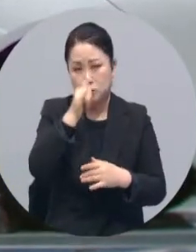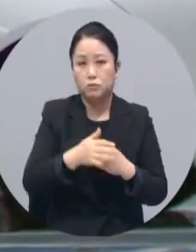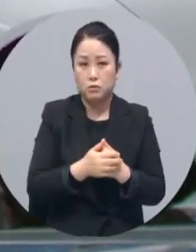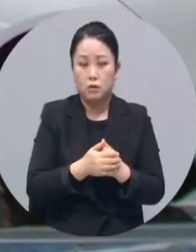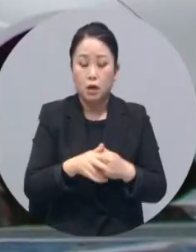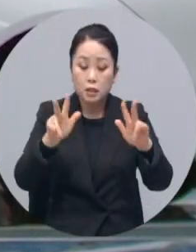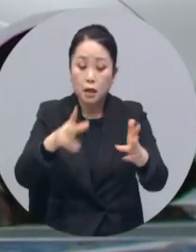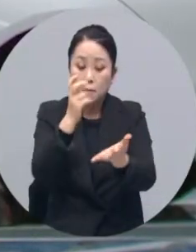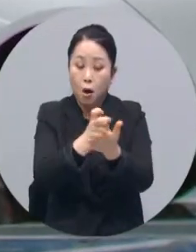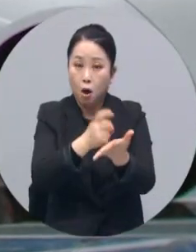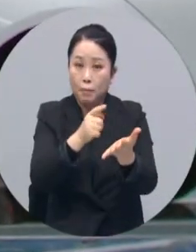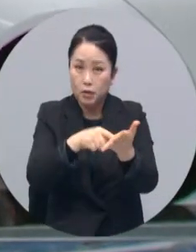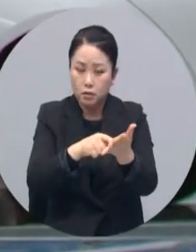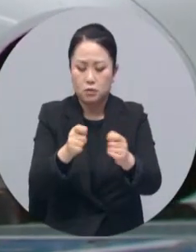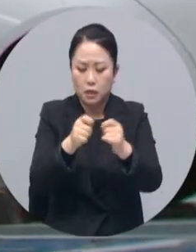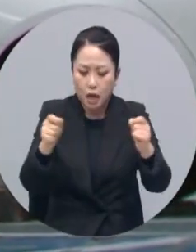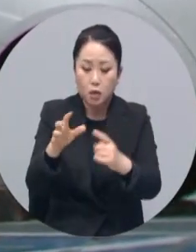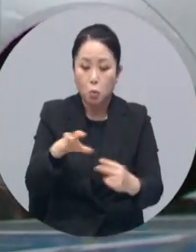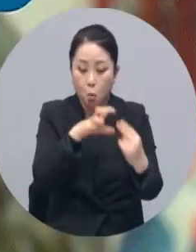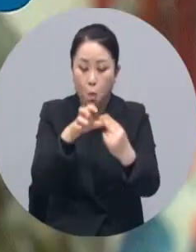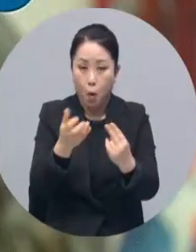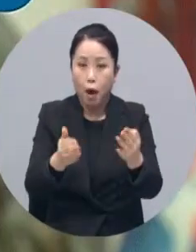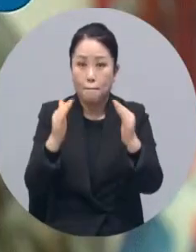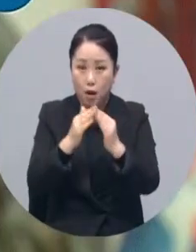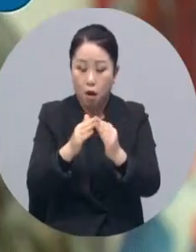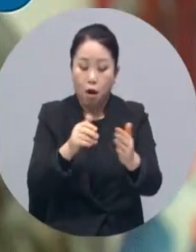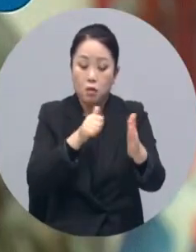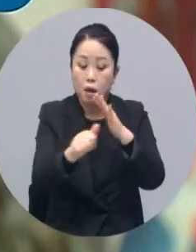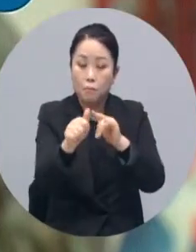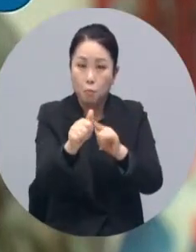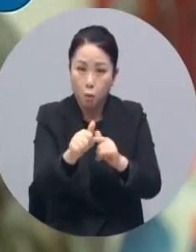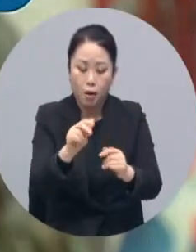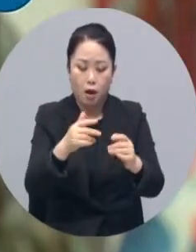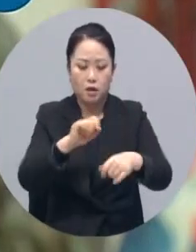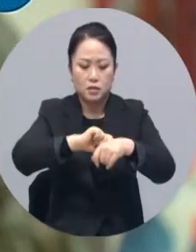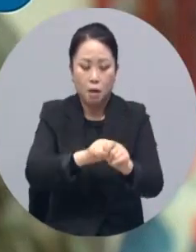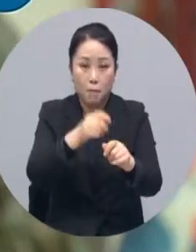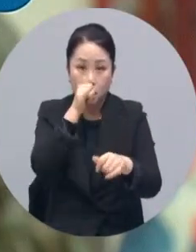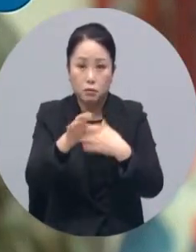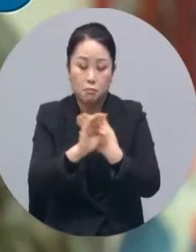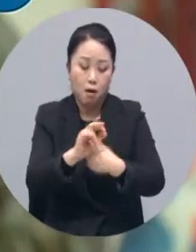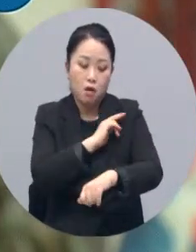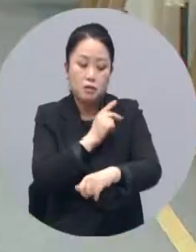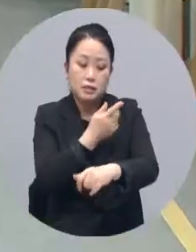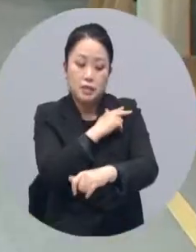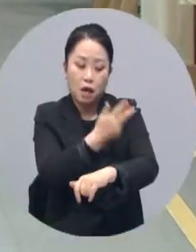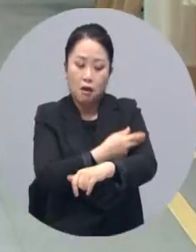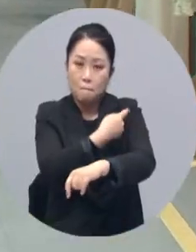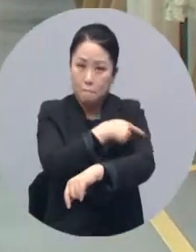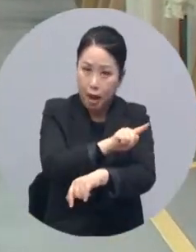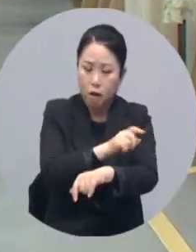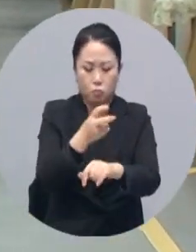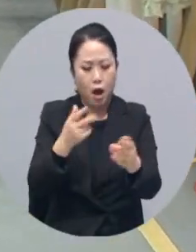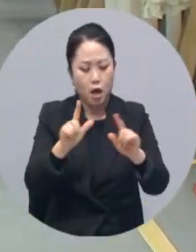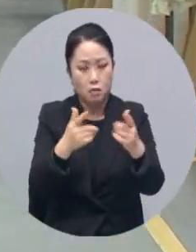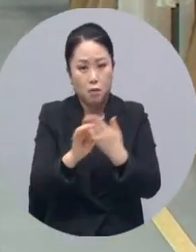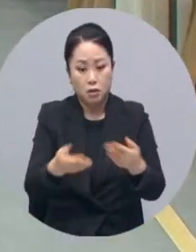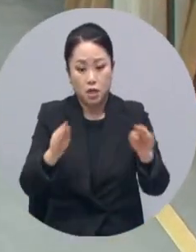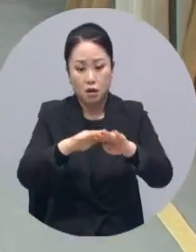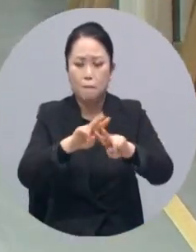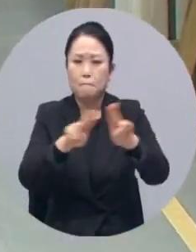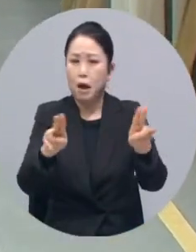현행법상 장기 요양기관의 대표가 형사상 처벌을 받으면 대표 자격이 박탈되거나 기관 지정이 취소됩니다.